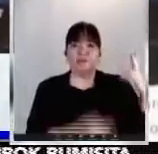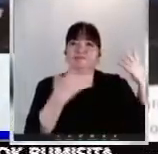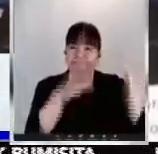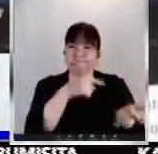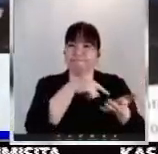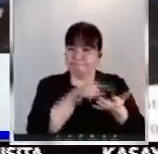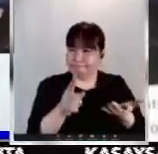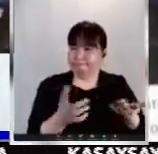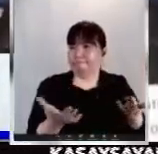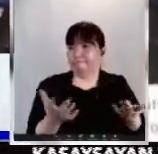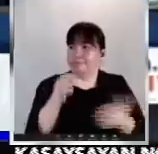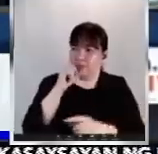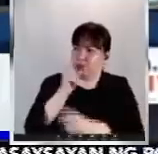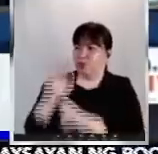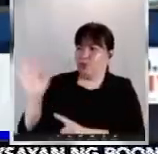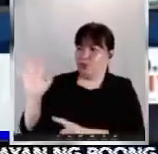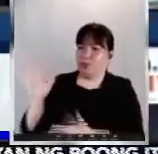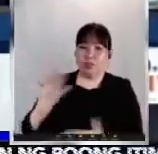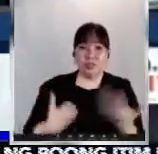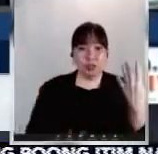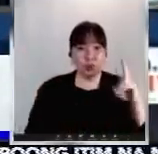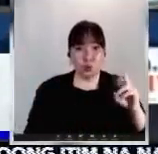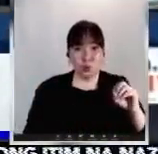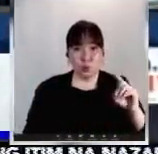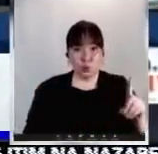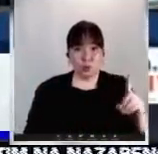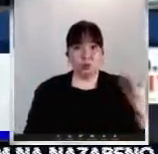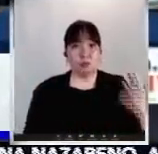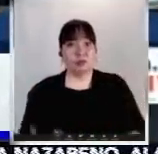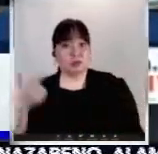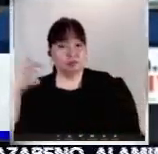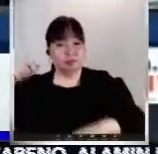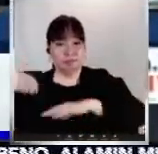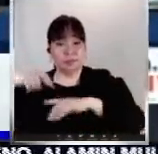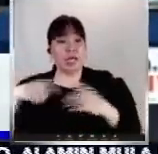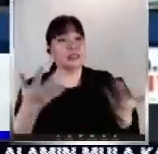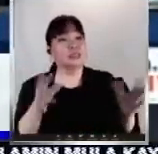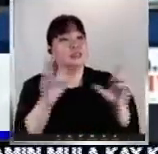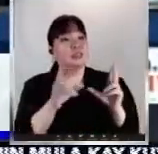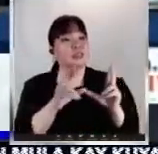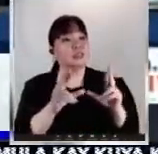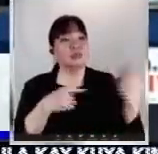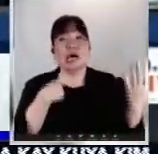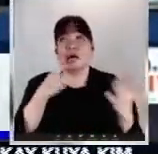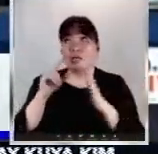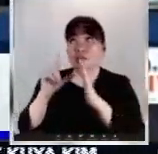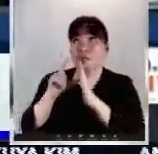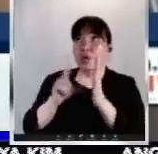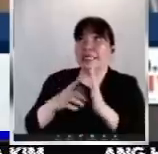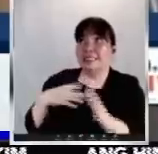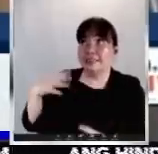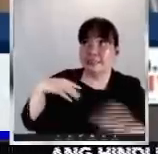sa BIR noong 2001. Humingi na resibo si Guanzon pero sinabi ng abogado ni Marcos na hahanapin pa raw nila